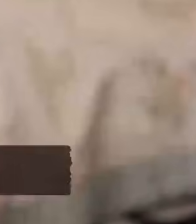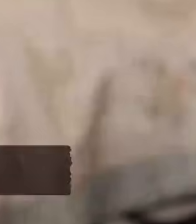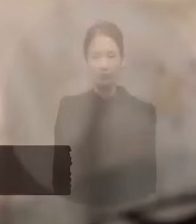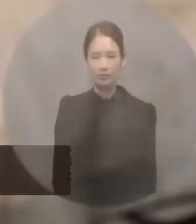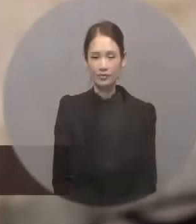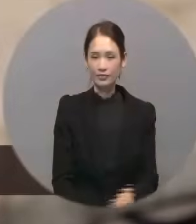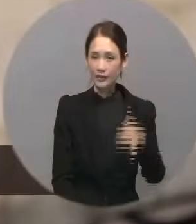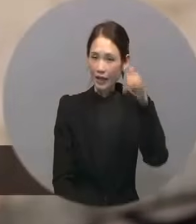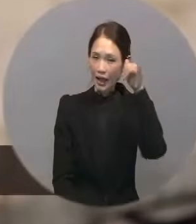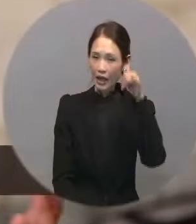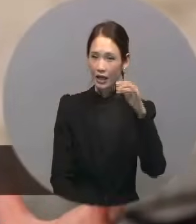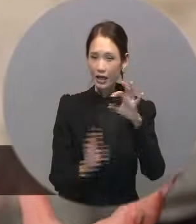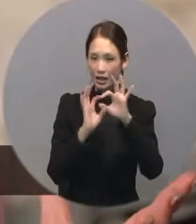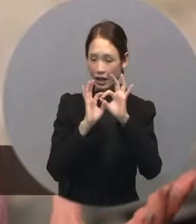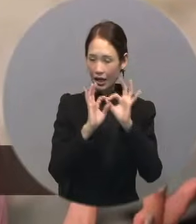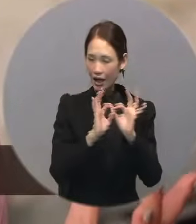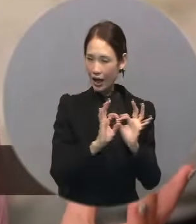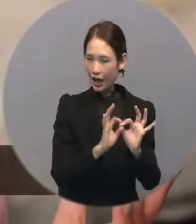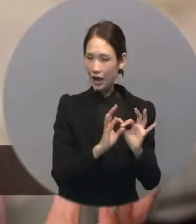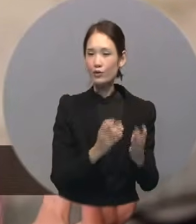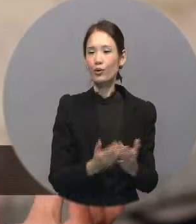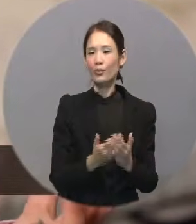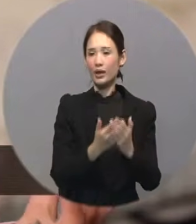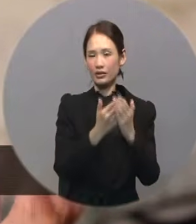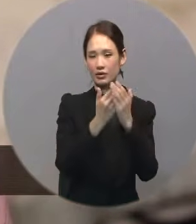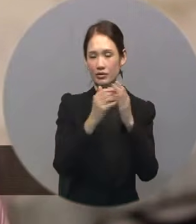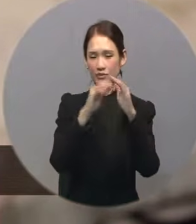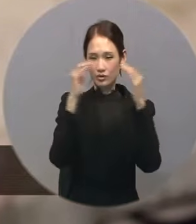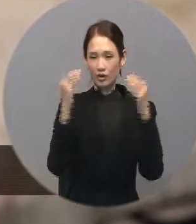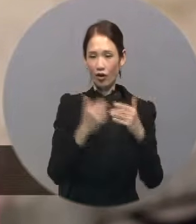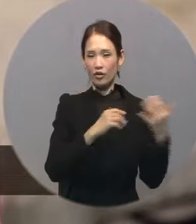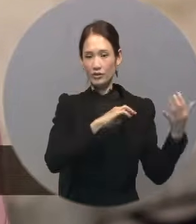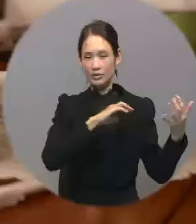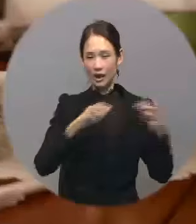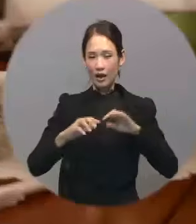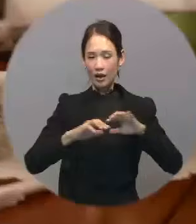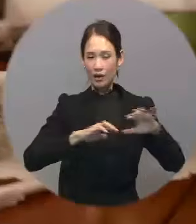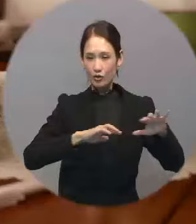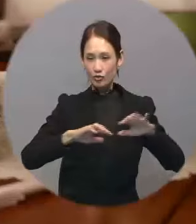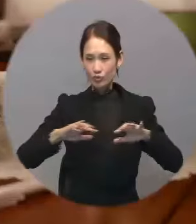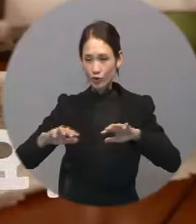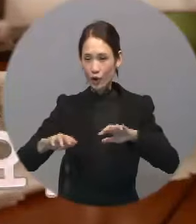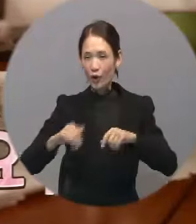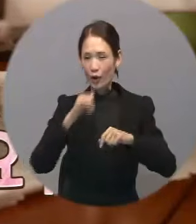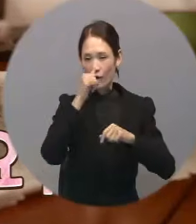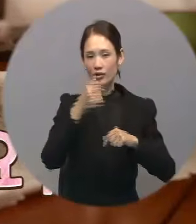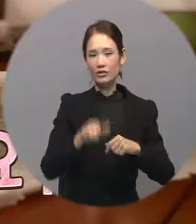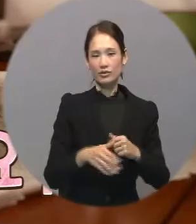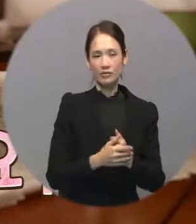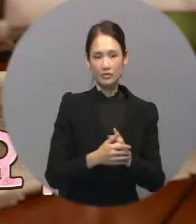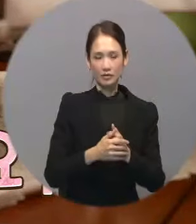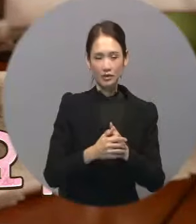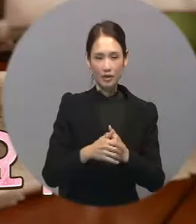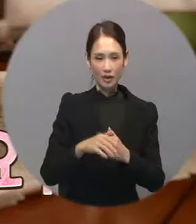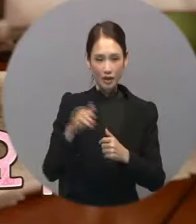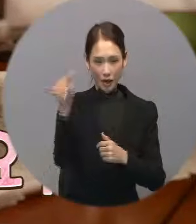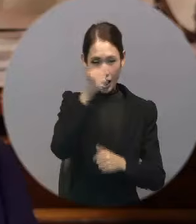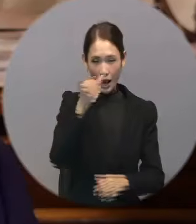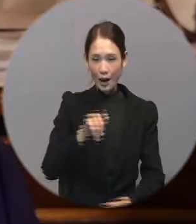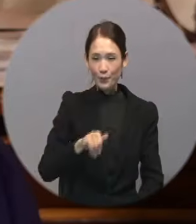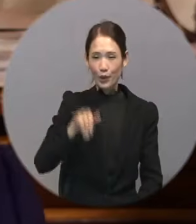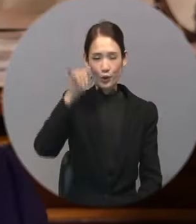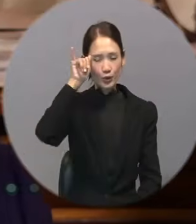그러니까 AI가 지금 계속 발전하면서 전 세계를 움직이고 있는데 우리 한반도에 AI는 어떤 영향을